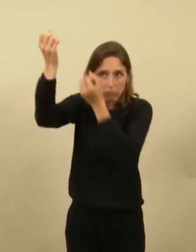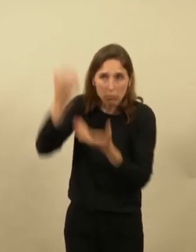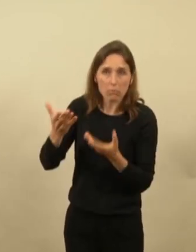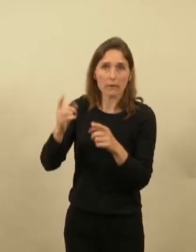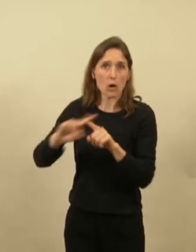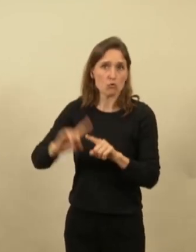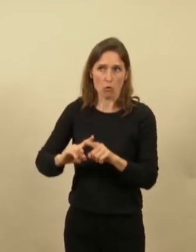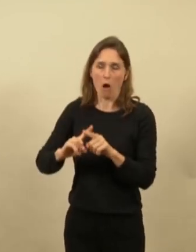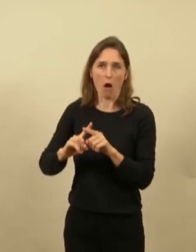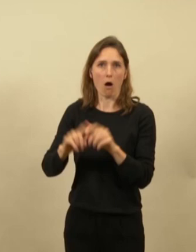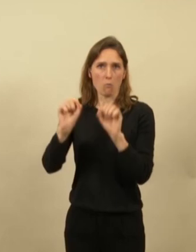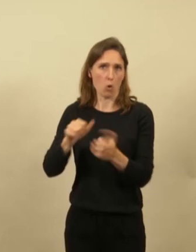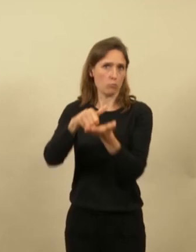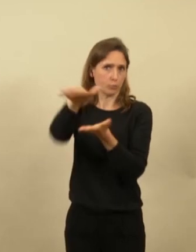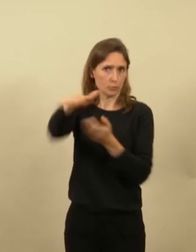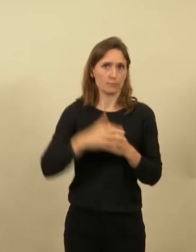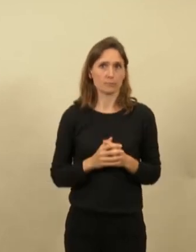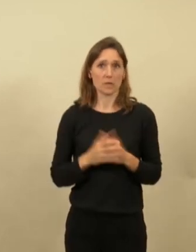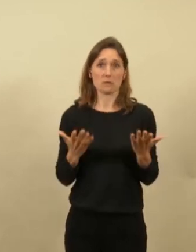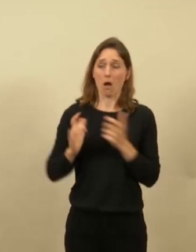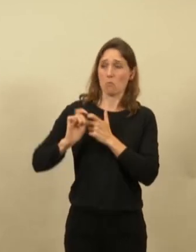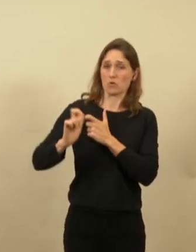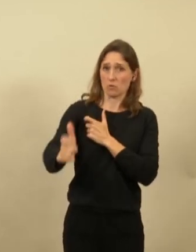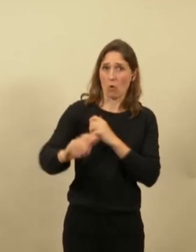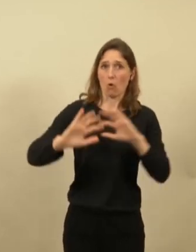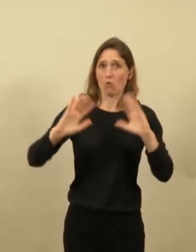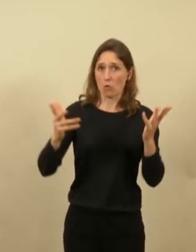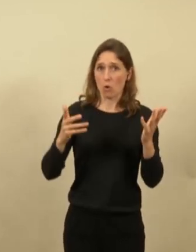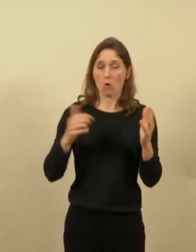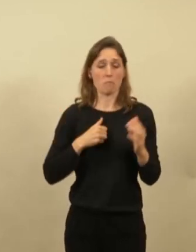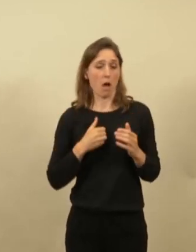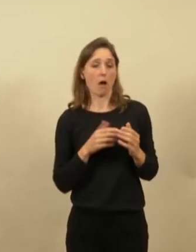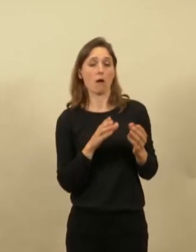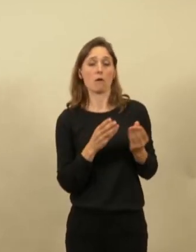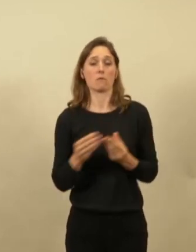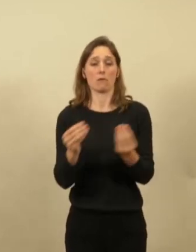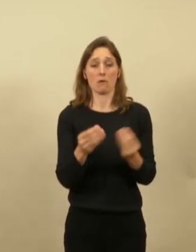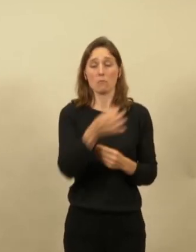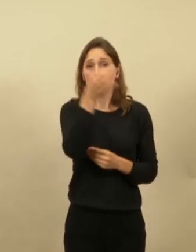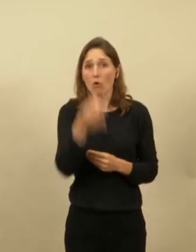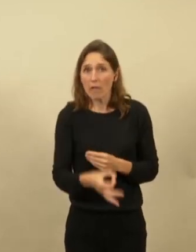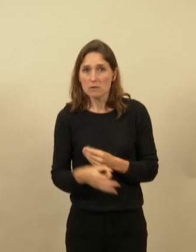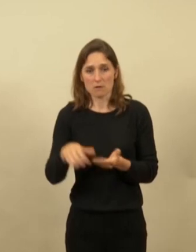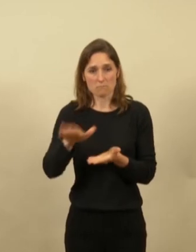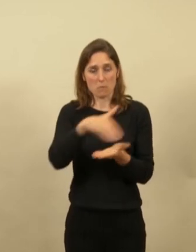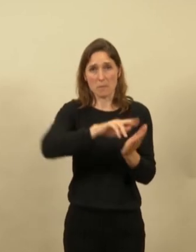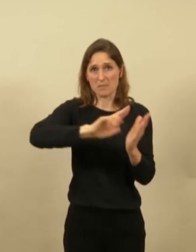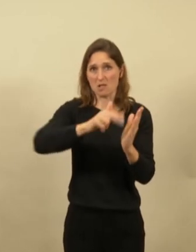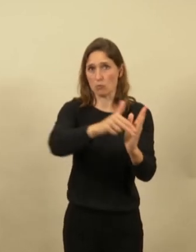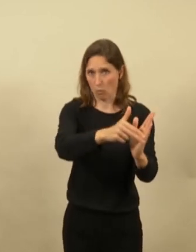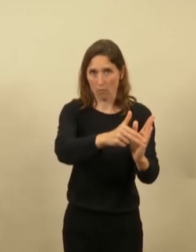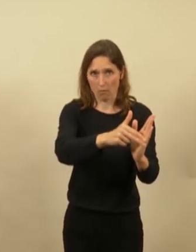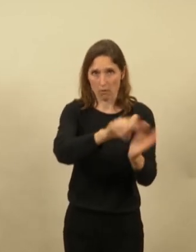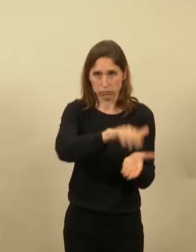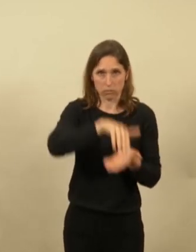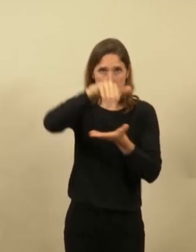du référendum révéquatoires serait soumise donc au recueil des signatures d'un certain pourcentage de corps électoral inscrit sur le territoire de